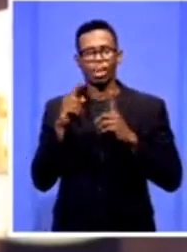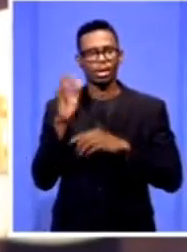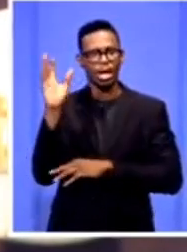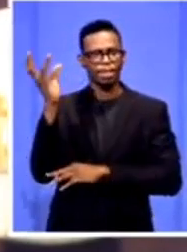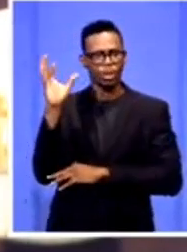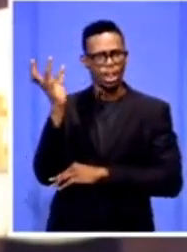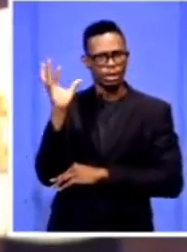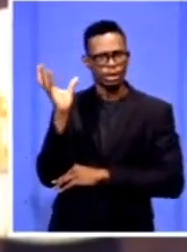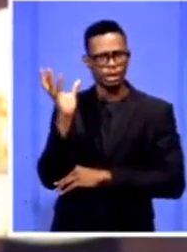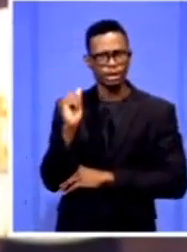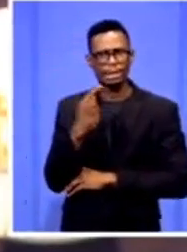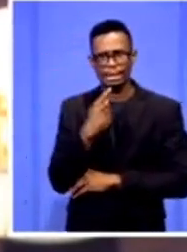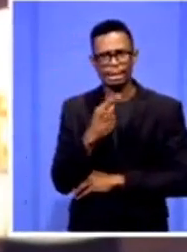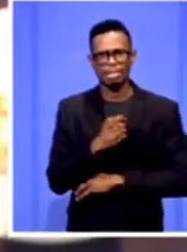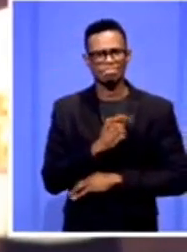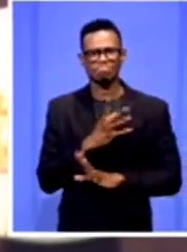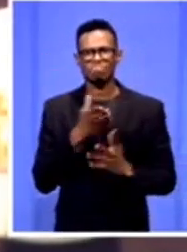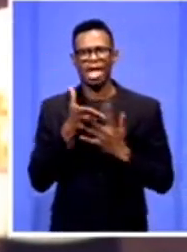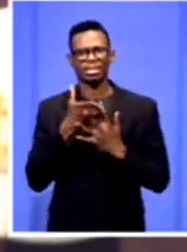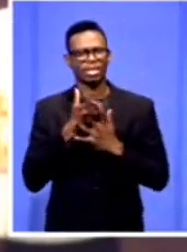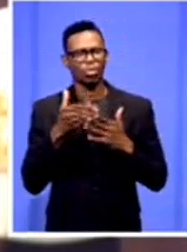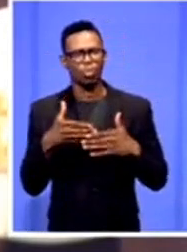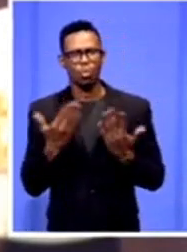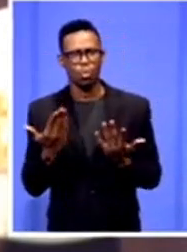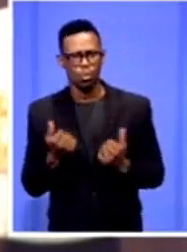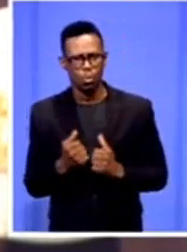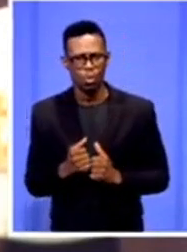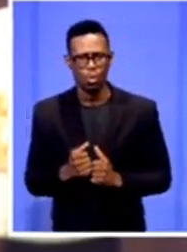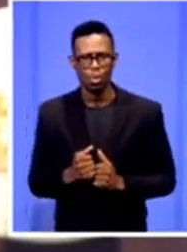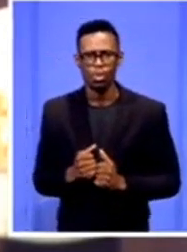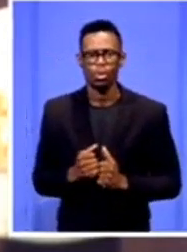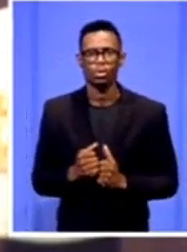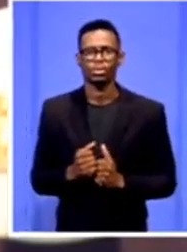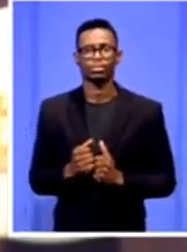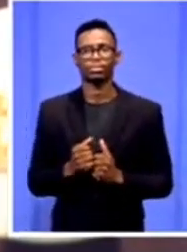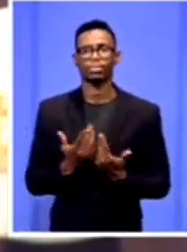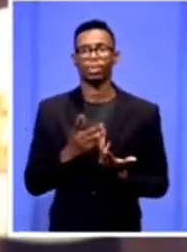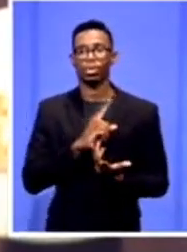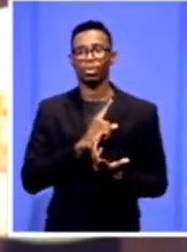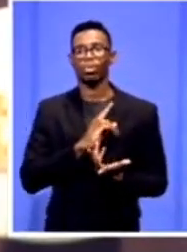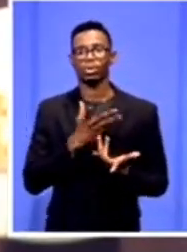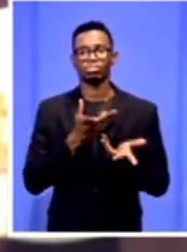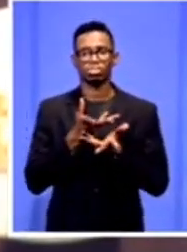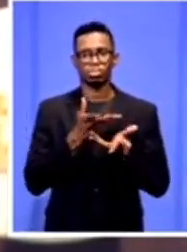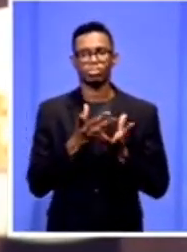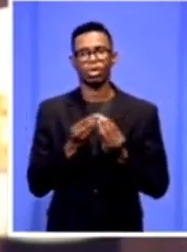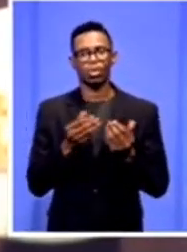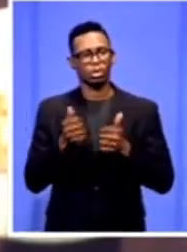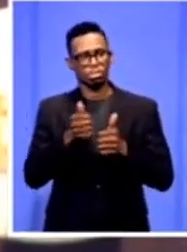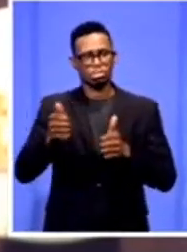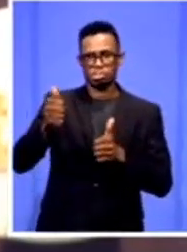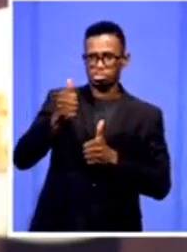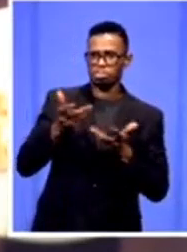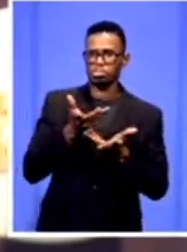buile le letona, letona ke lona le tla bua gore go tla etsagala jwang. Allen Rich ba re romeletse snepe